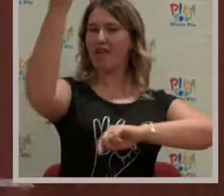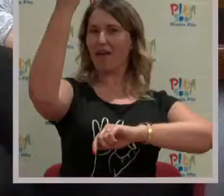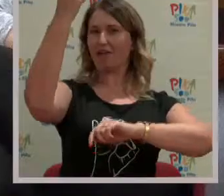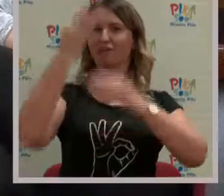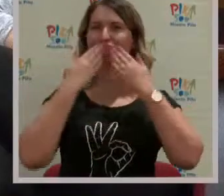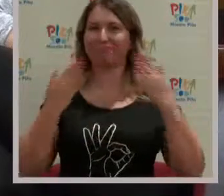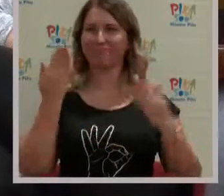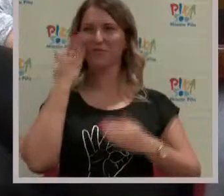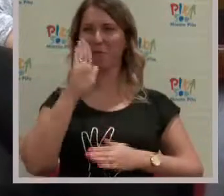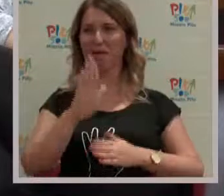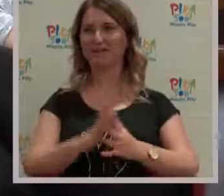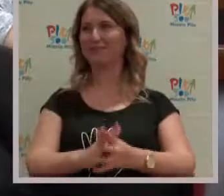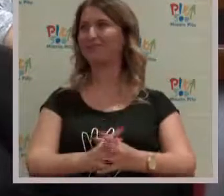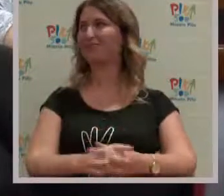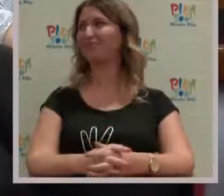Będziemy się pilnować.